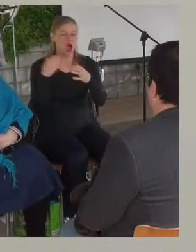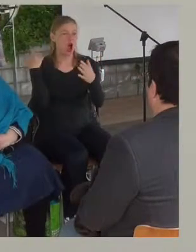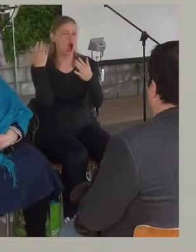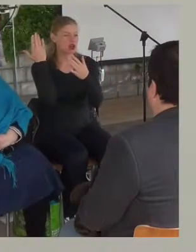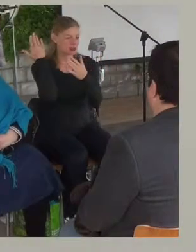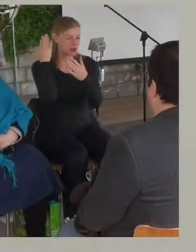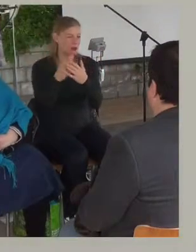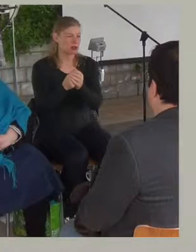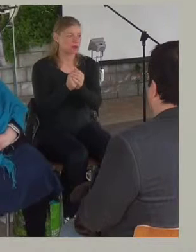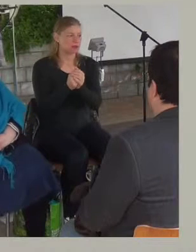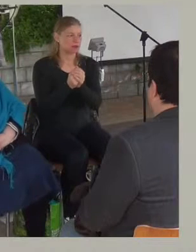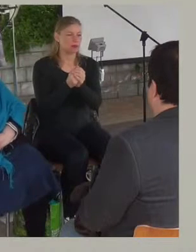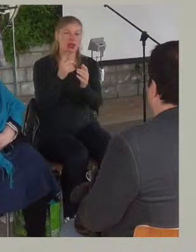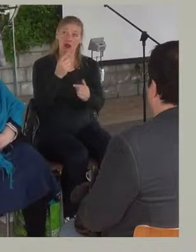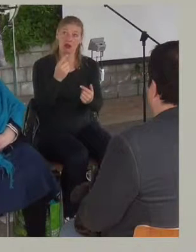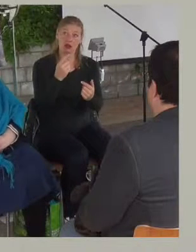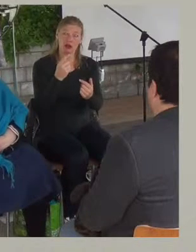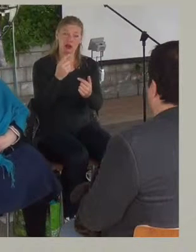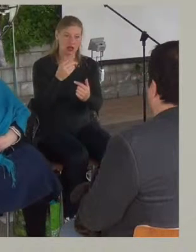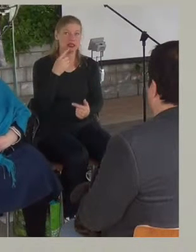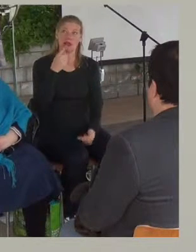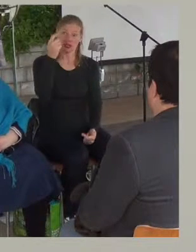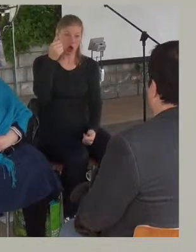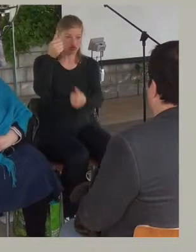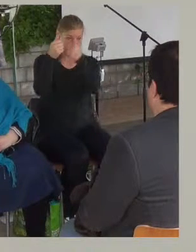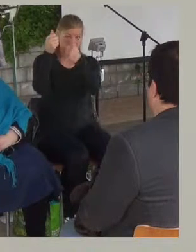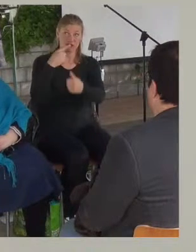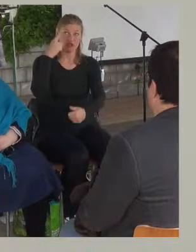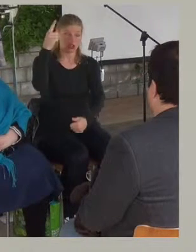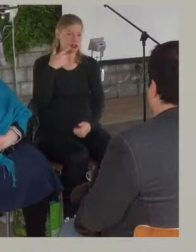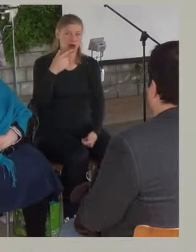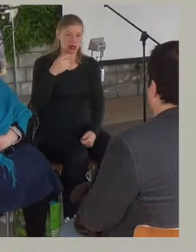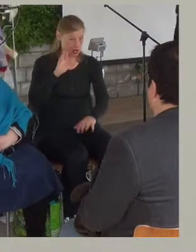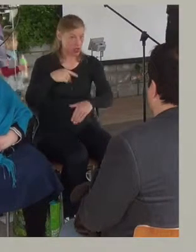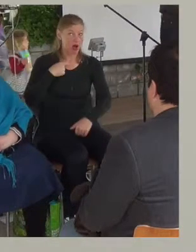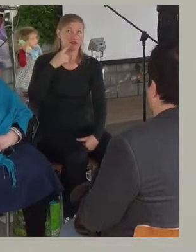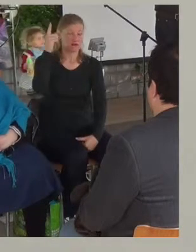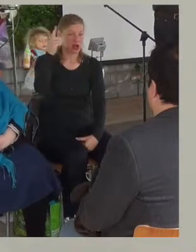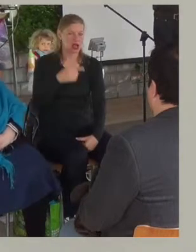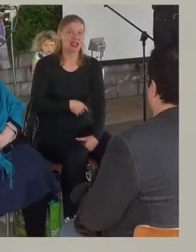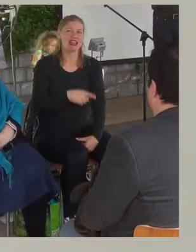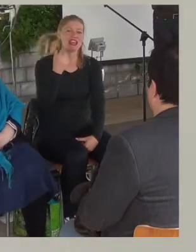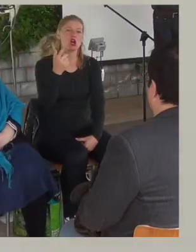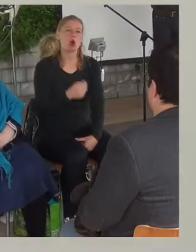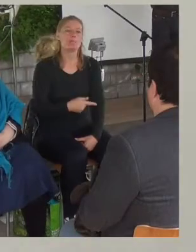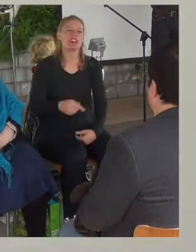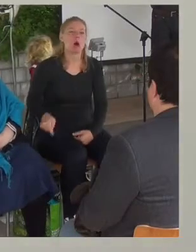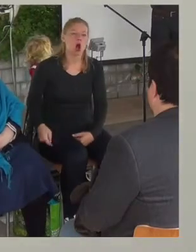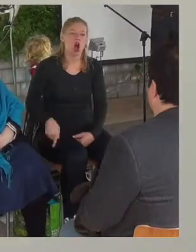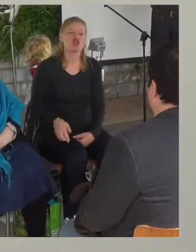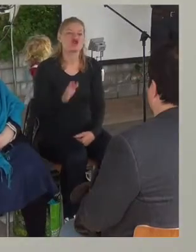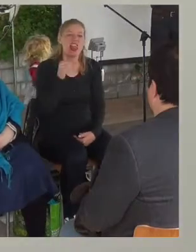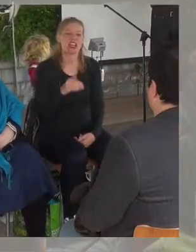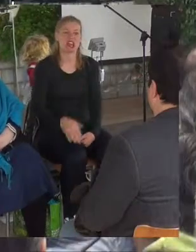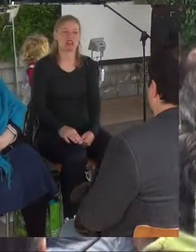ich sage denen da oben, den Eliten, und ich darf das, sie können mir nichts mehr. Ihr könnt mich alle mal am Arsch